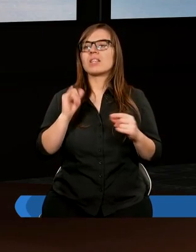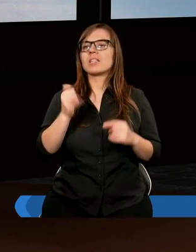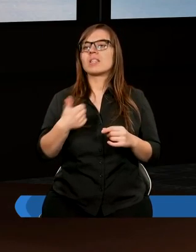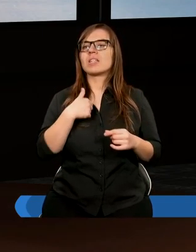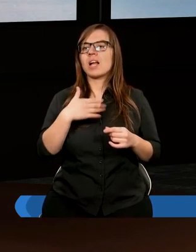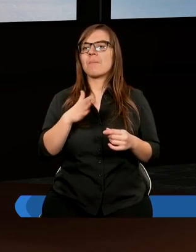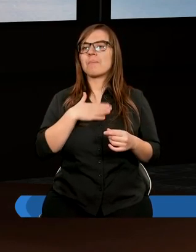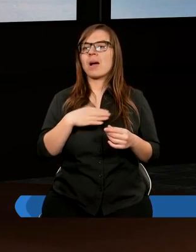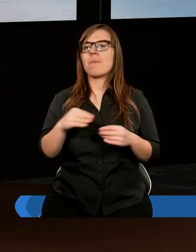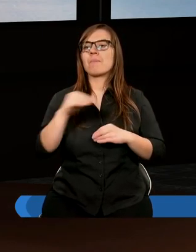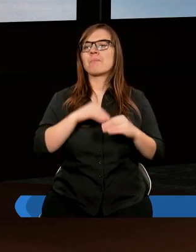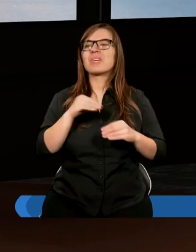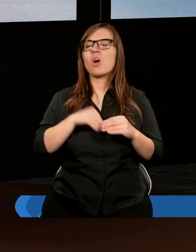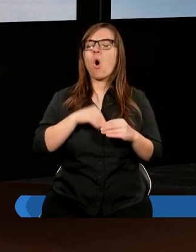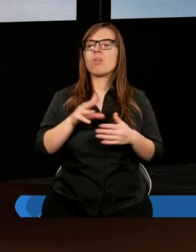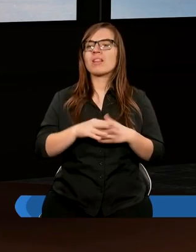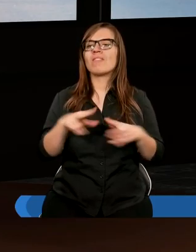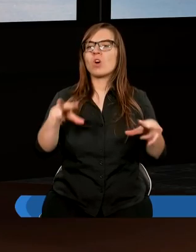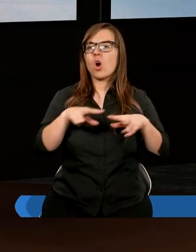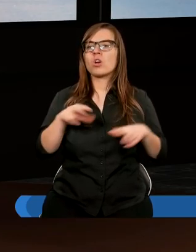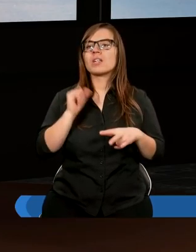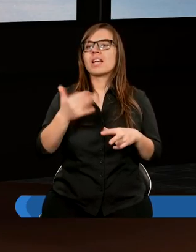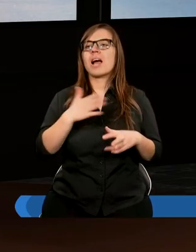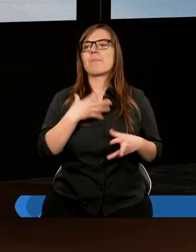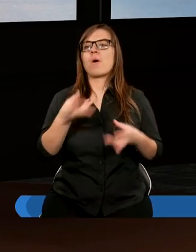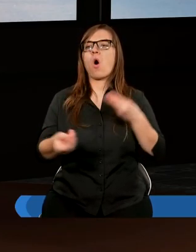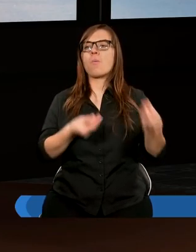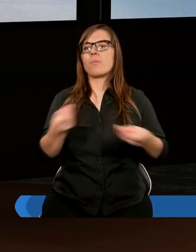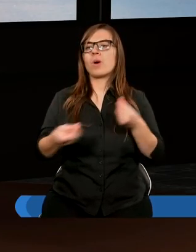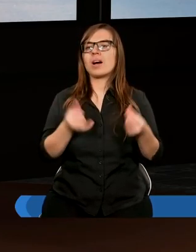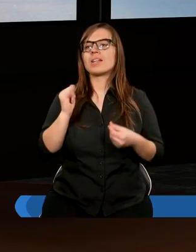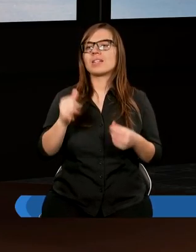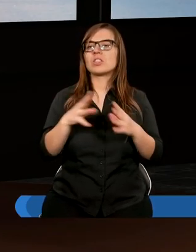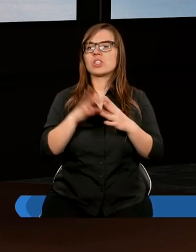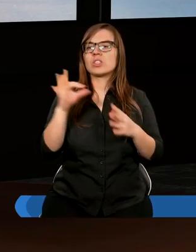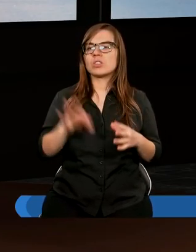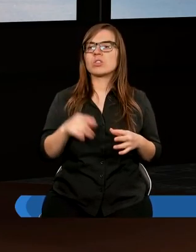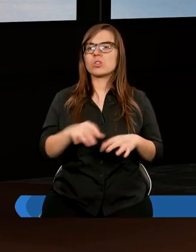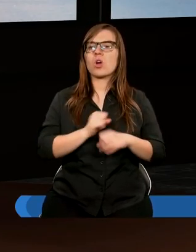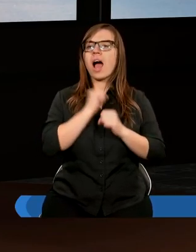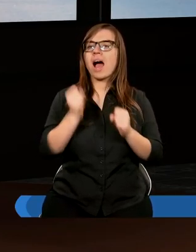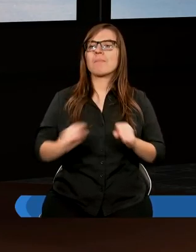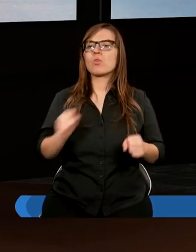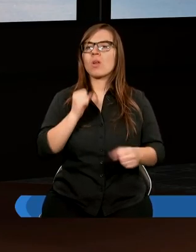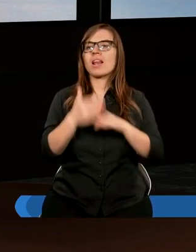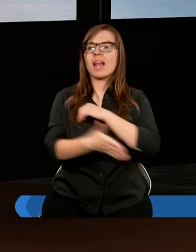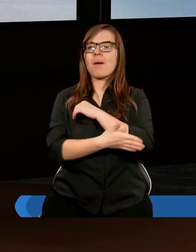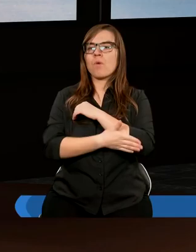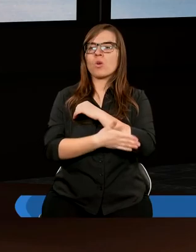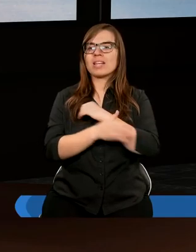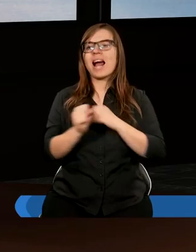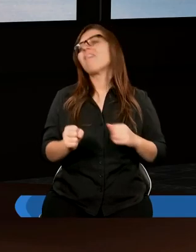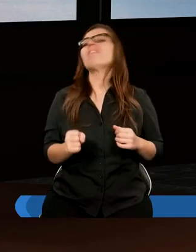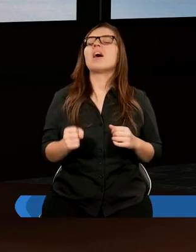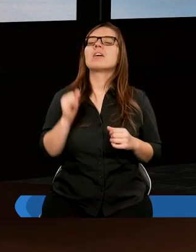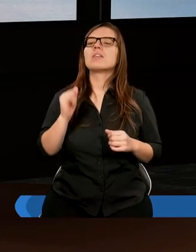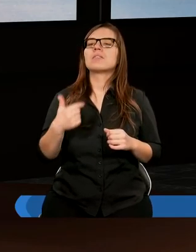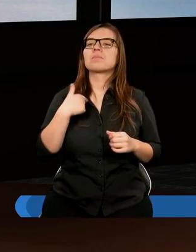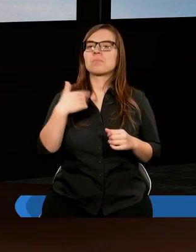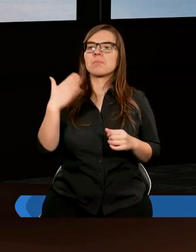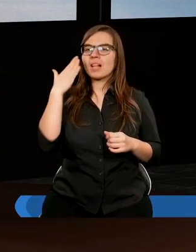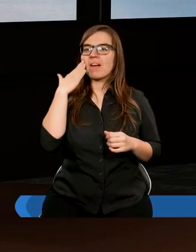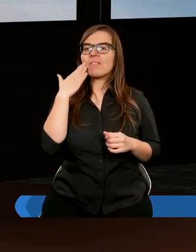jakie mamy przychody w rodzinie, jakie mamy opłaty, dziesięcina to jest absolutna podstawa. I